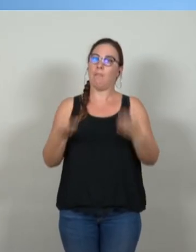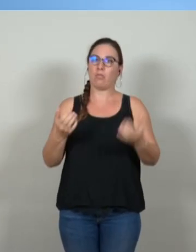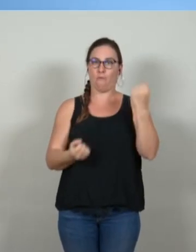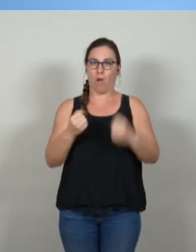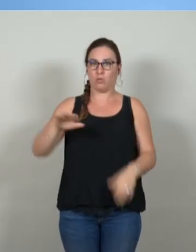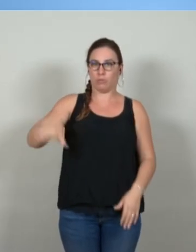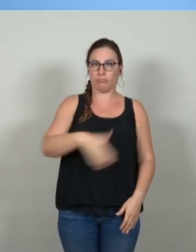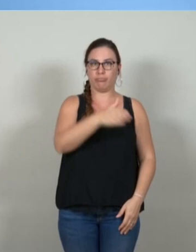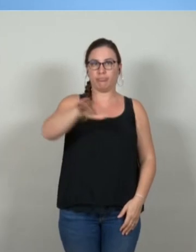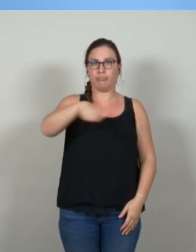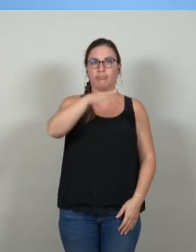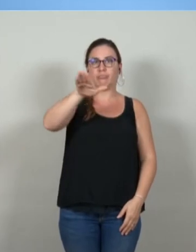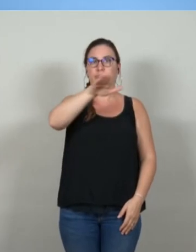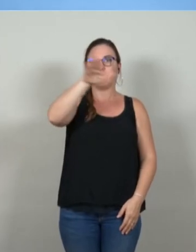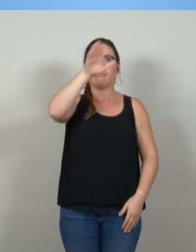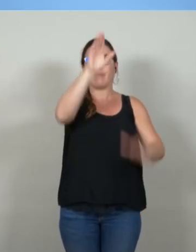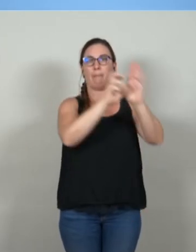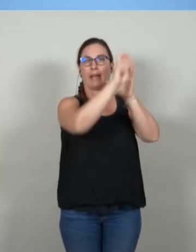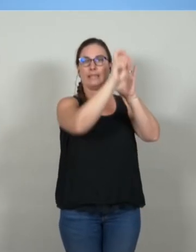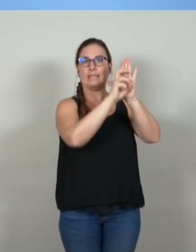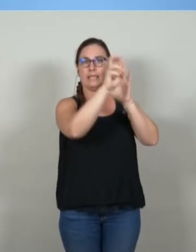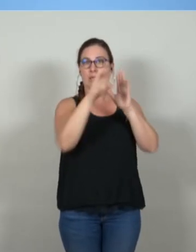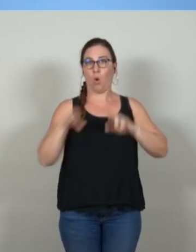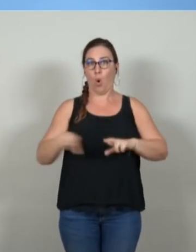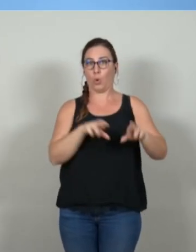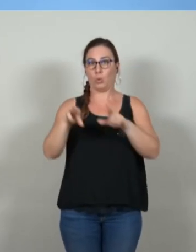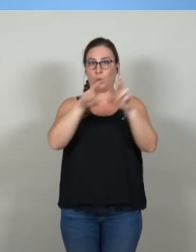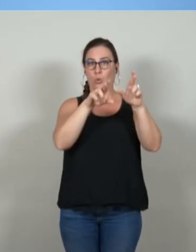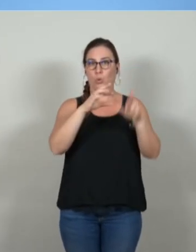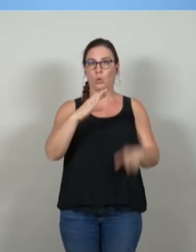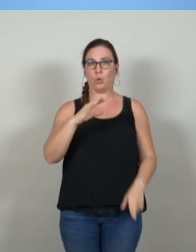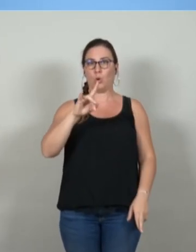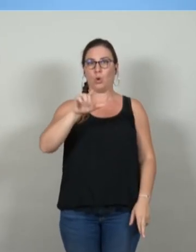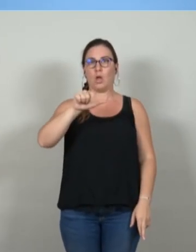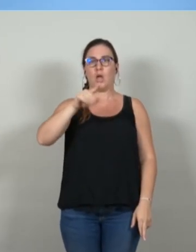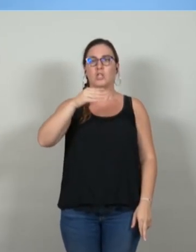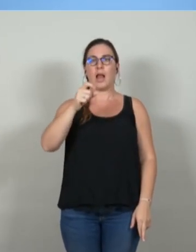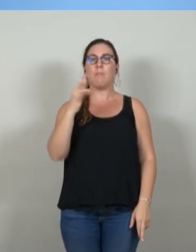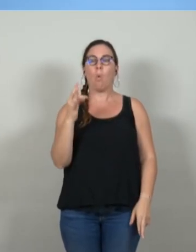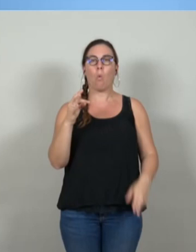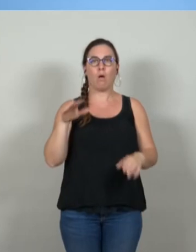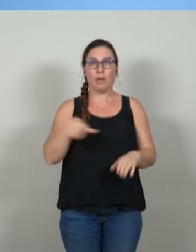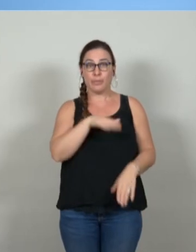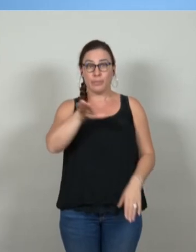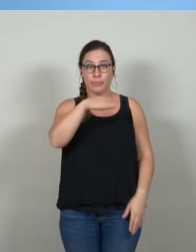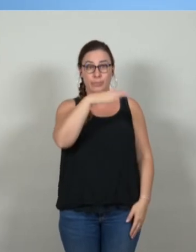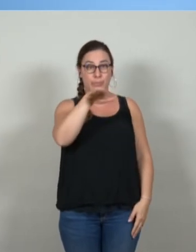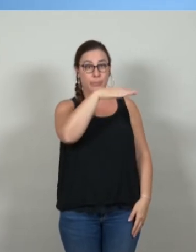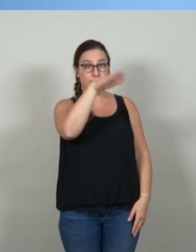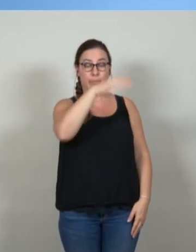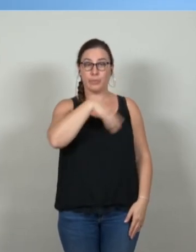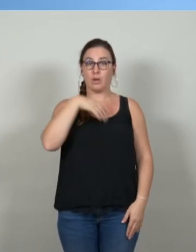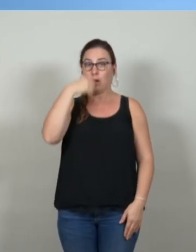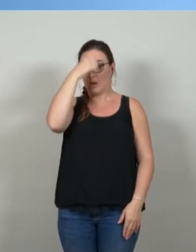à la Bastille un par la rue là de la montée challemont je crois originaux qui passe devant le Musée